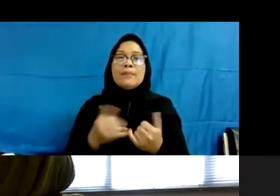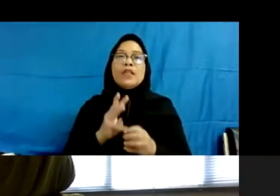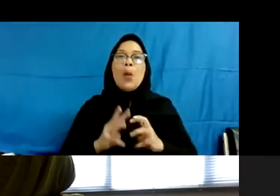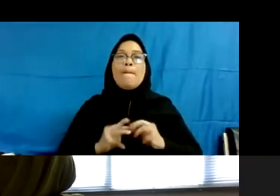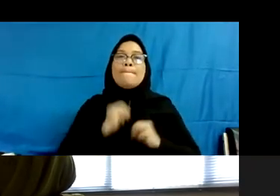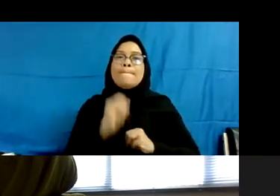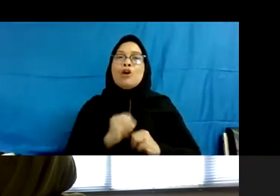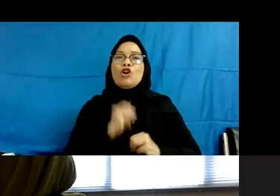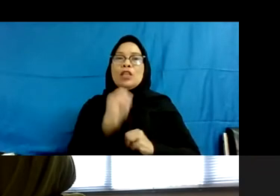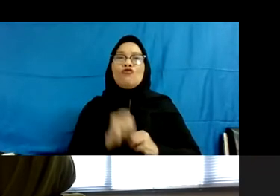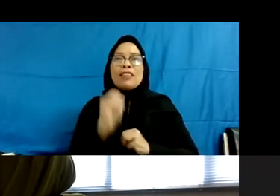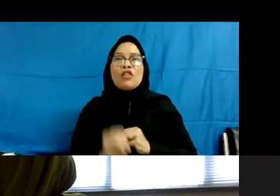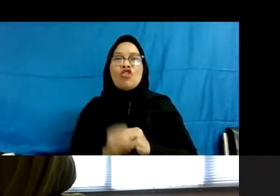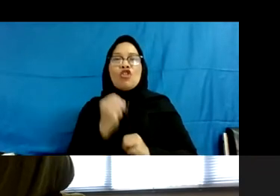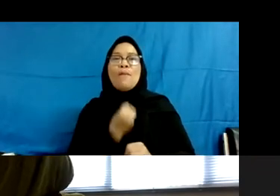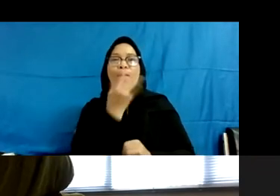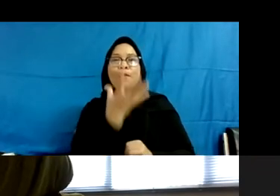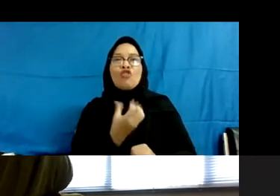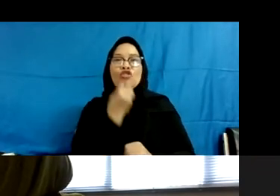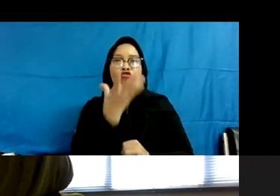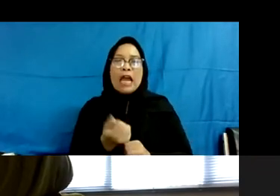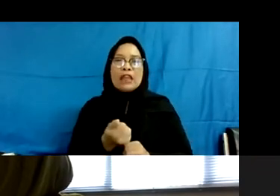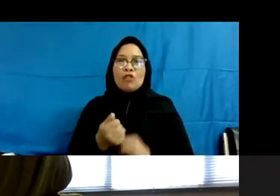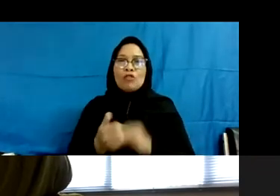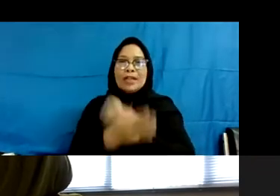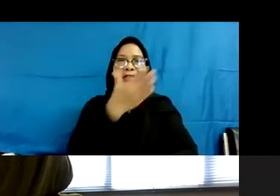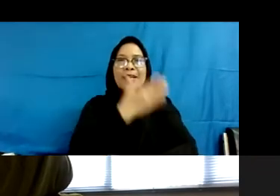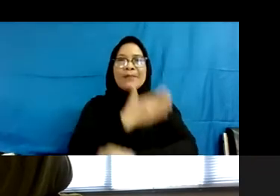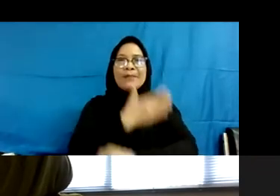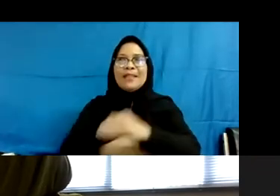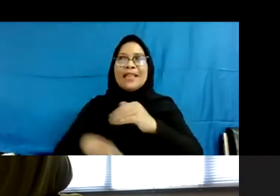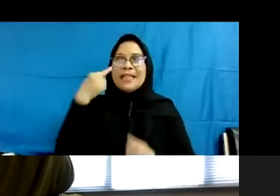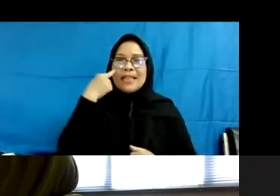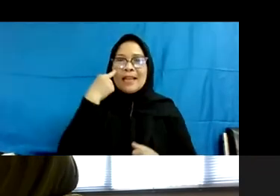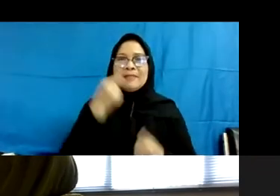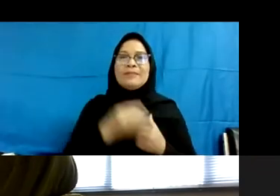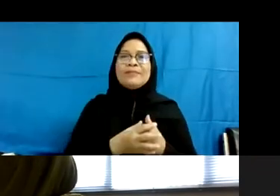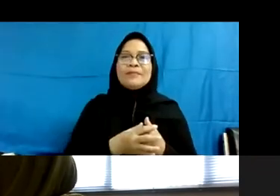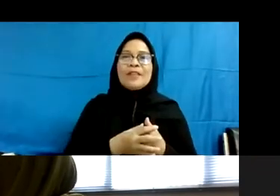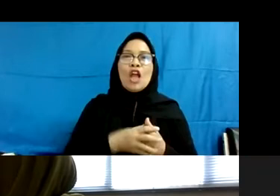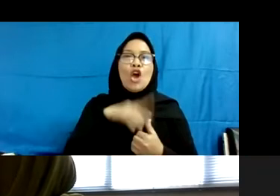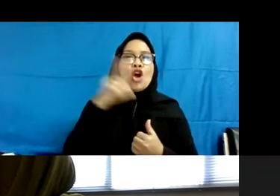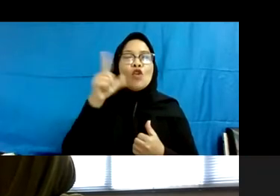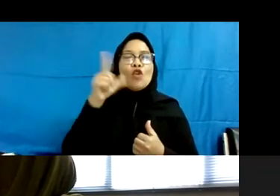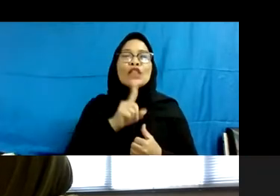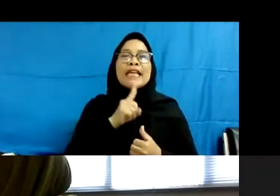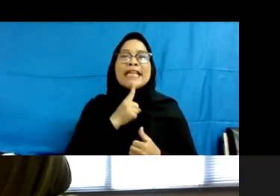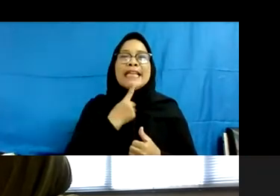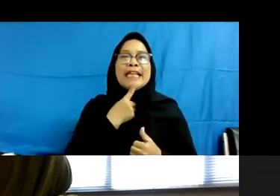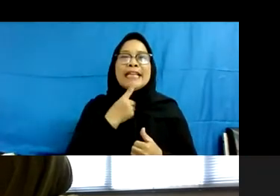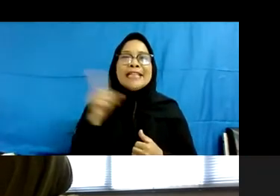disabilitas netra dan siapa tahu siapa yang menyangka lulusan sastra Inggris di Universitas Indonesia